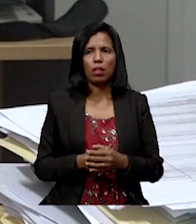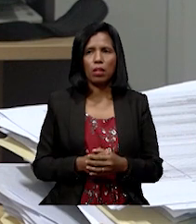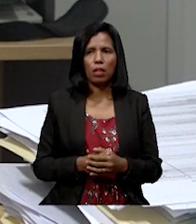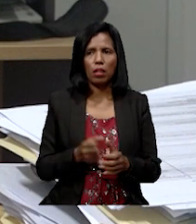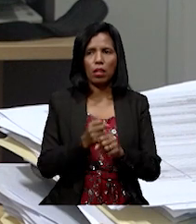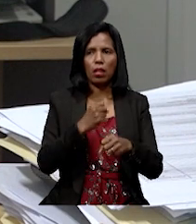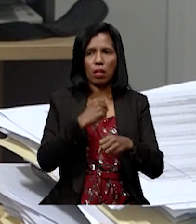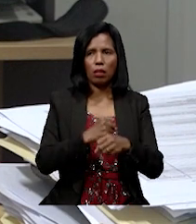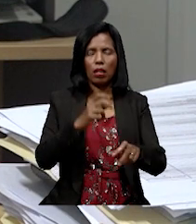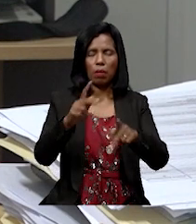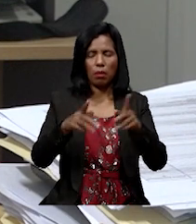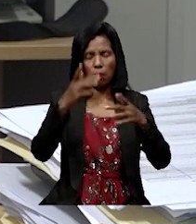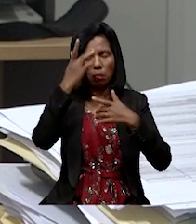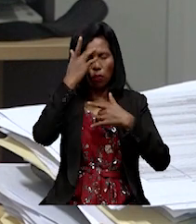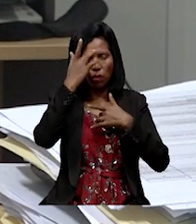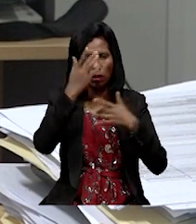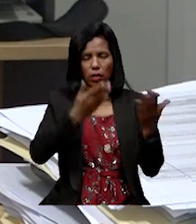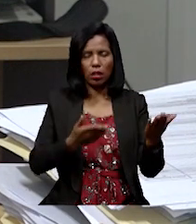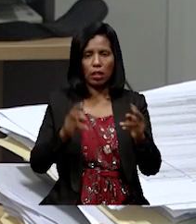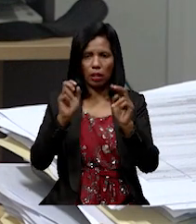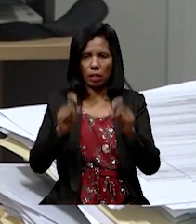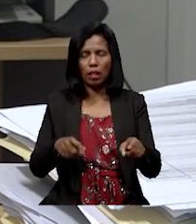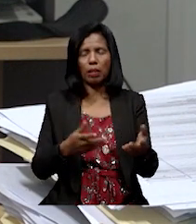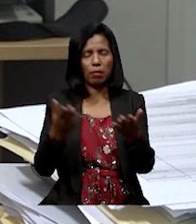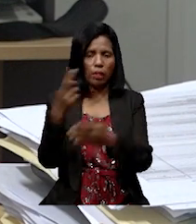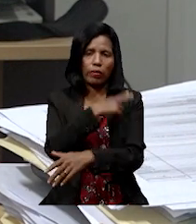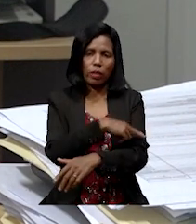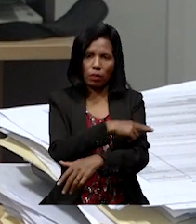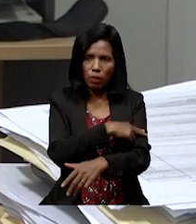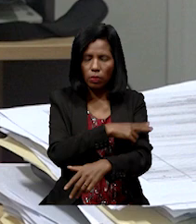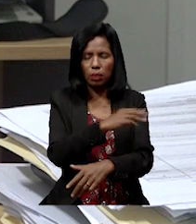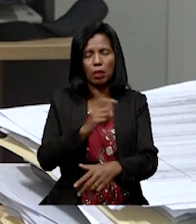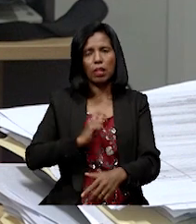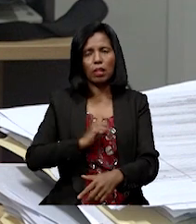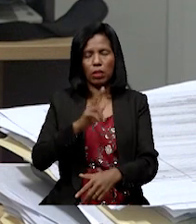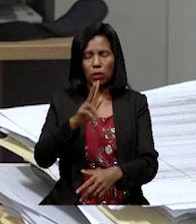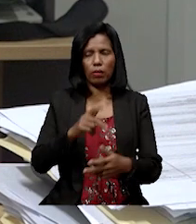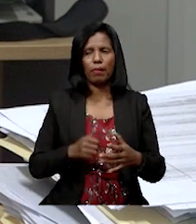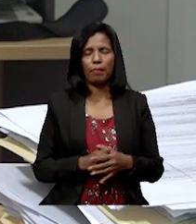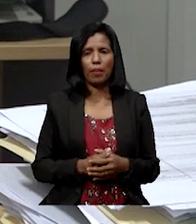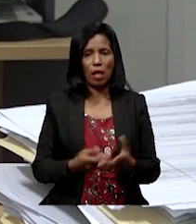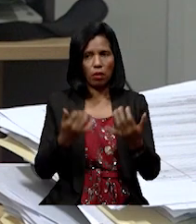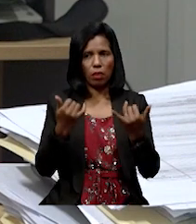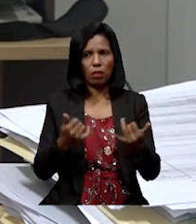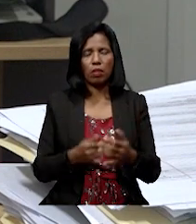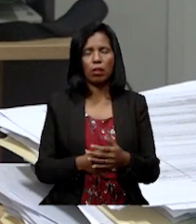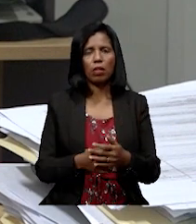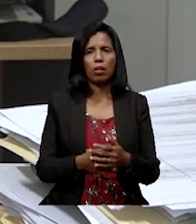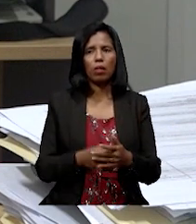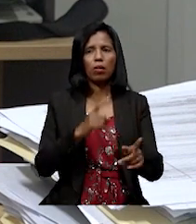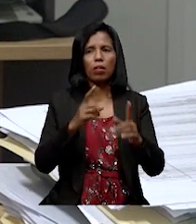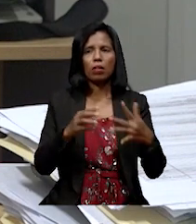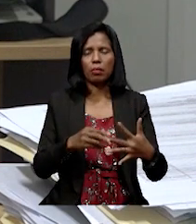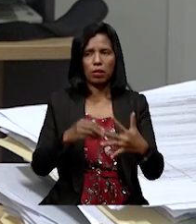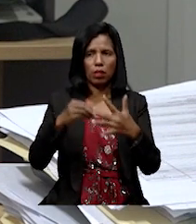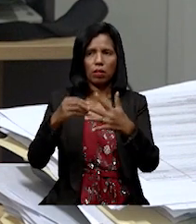seleciona paciente nebe mak tenki ba iha Veracruz ba iha Tasitolu karita Tasitolu itu utilija porque intervenção sira específico